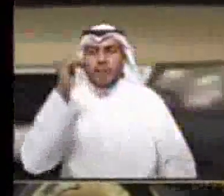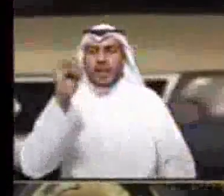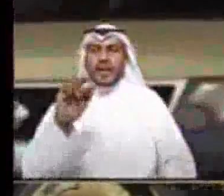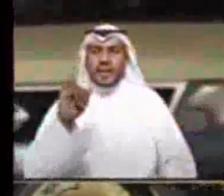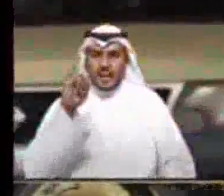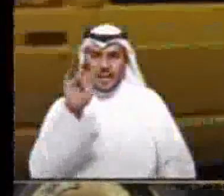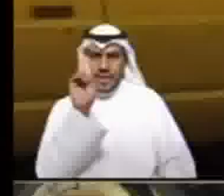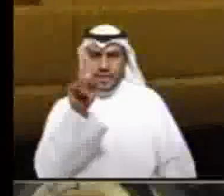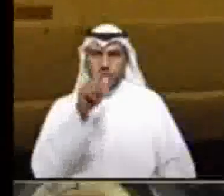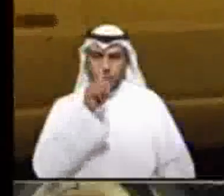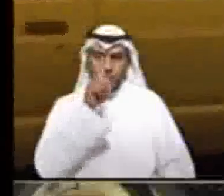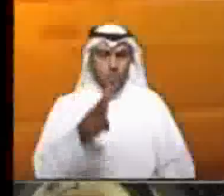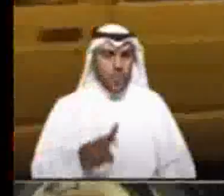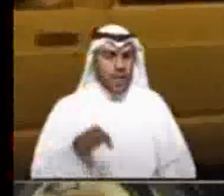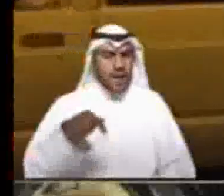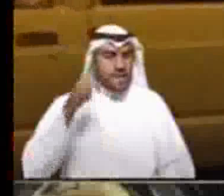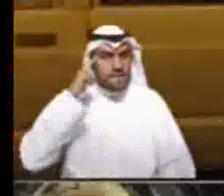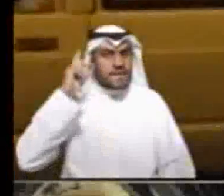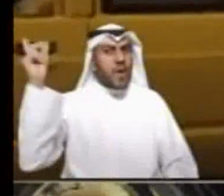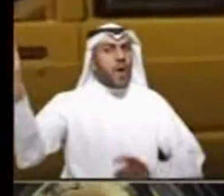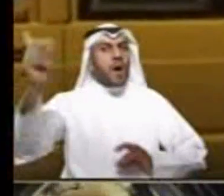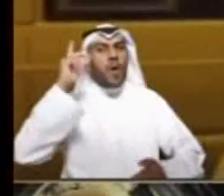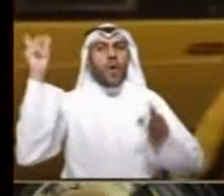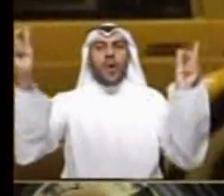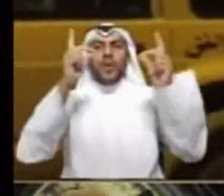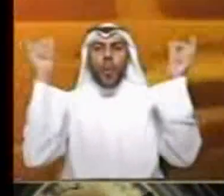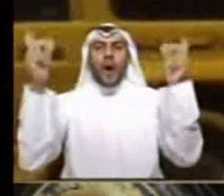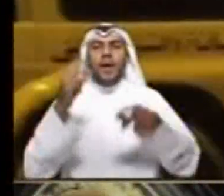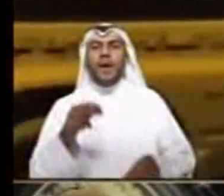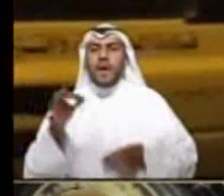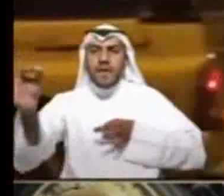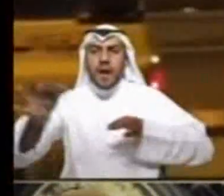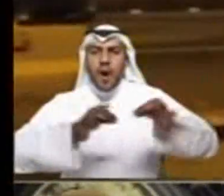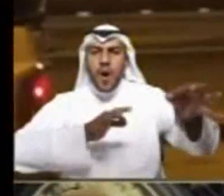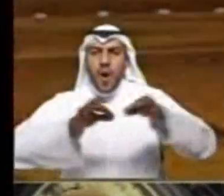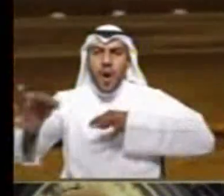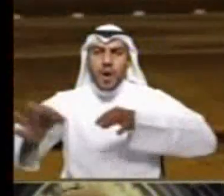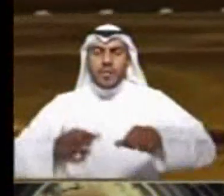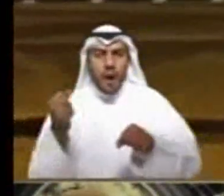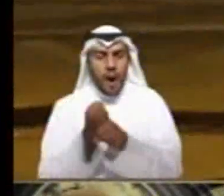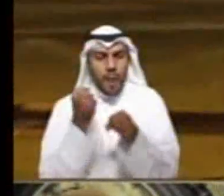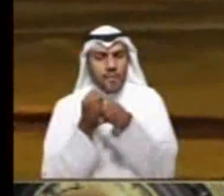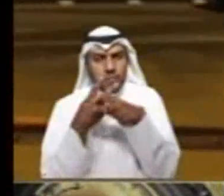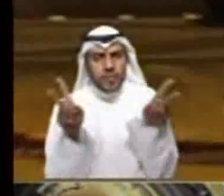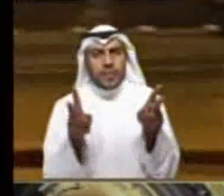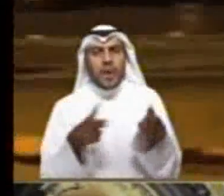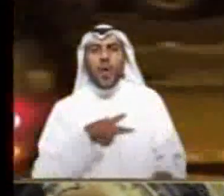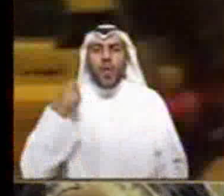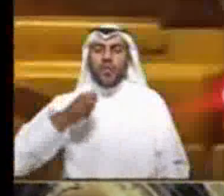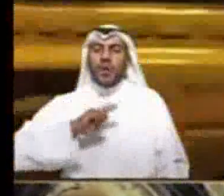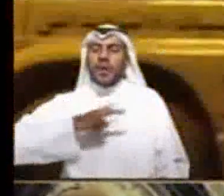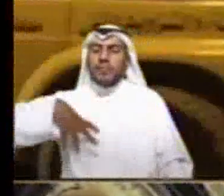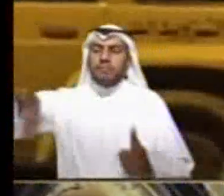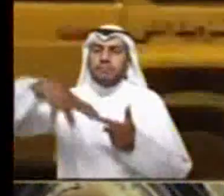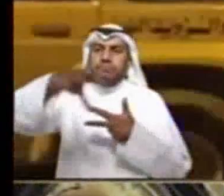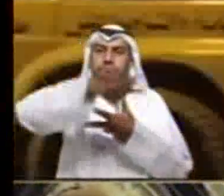أعلن عن تفعيل خطة طوارئ وانطلاقها من غرفة التحكم الرئيسية لتشمل جميع قطاعات الوزارة، مضيفا